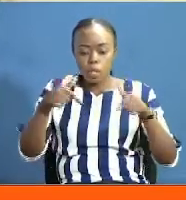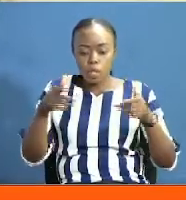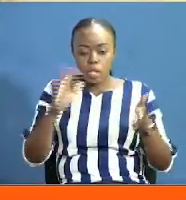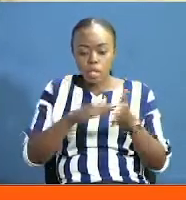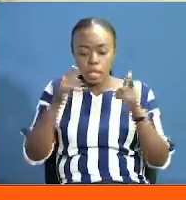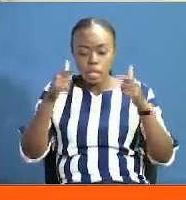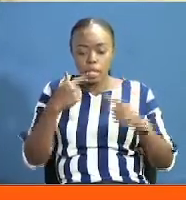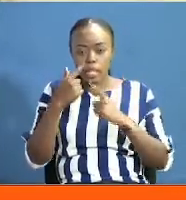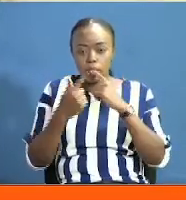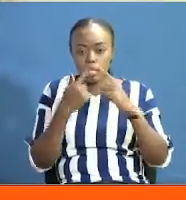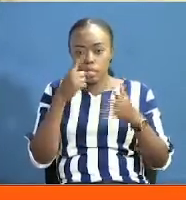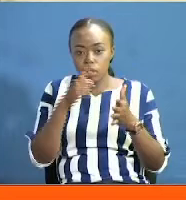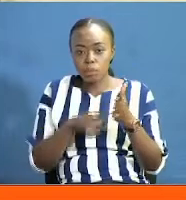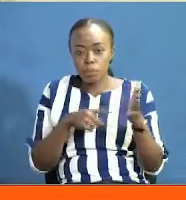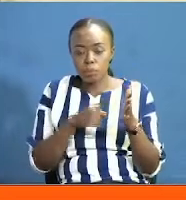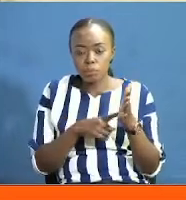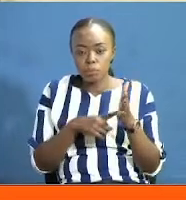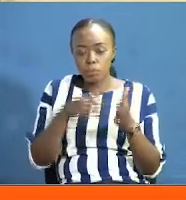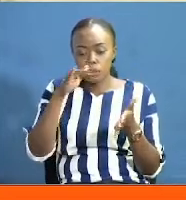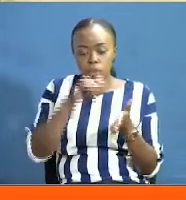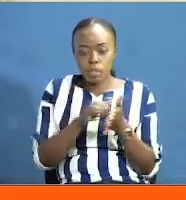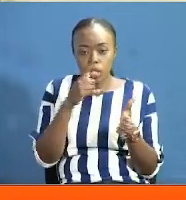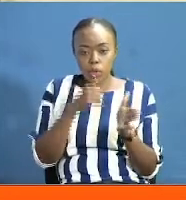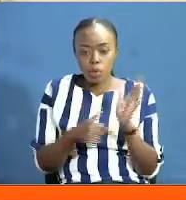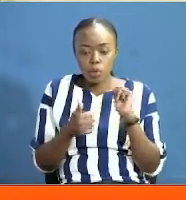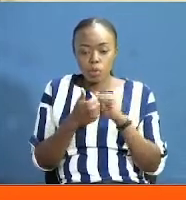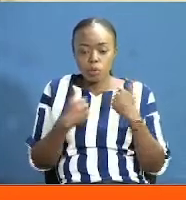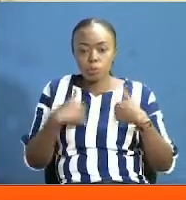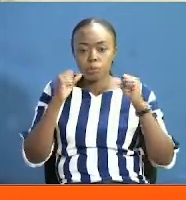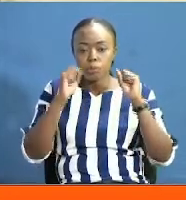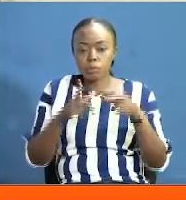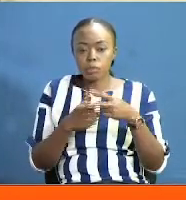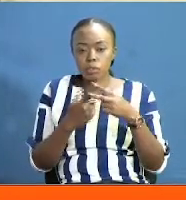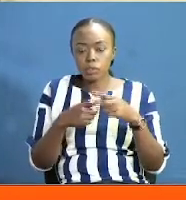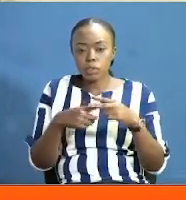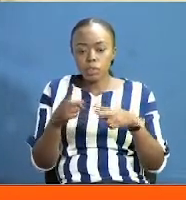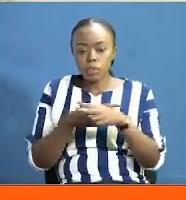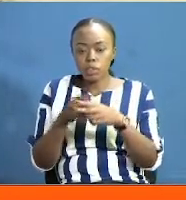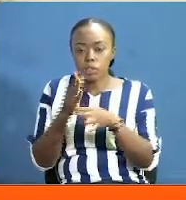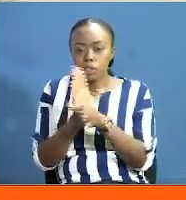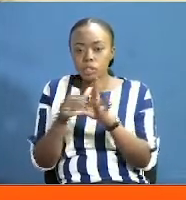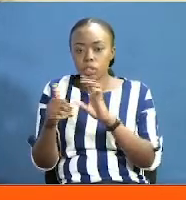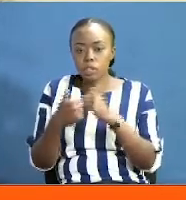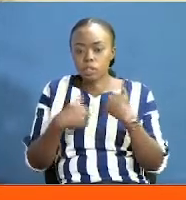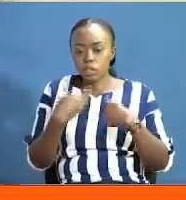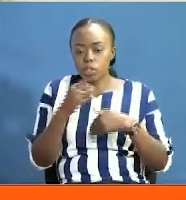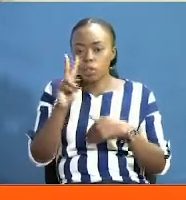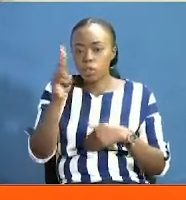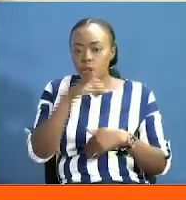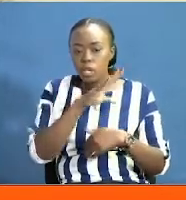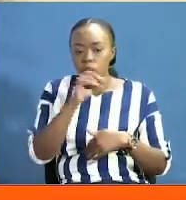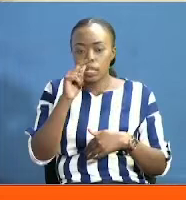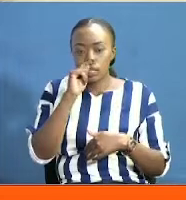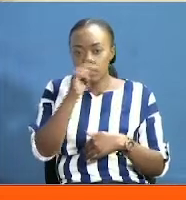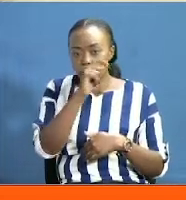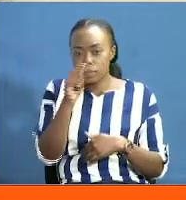Leo tumekuja hapa kuwatangazia ya kwamba tumeanza kupima mpaka wa